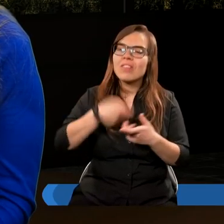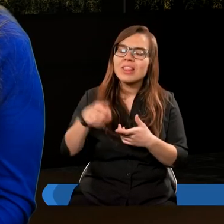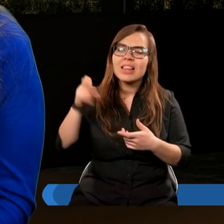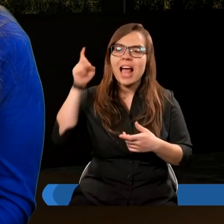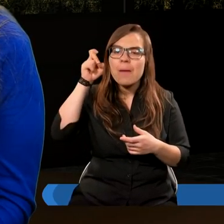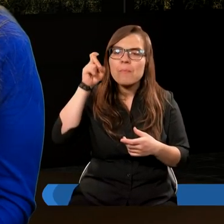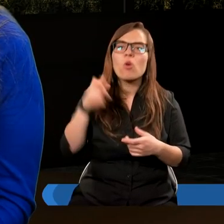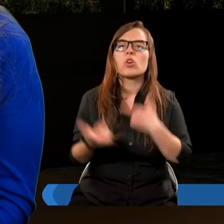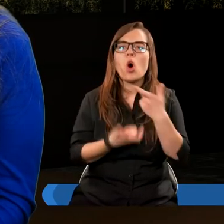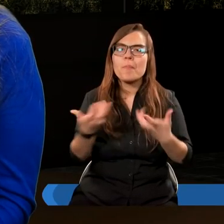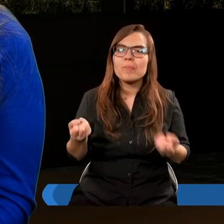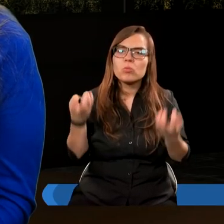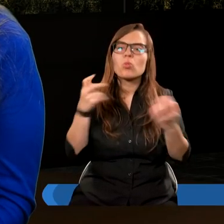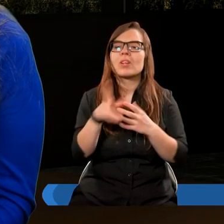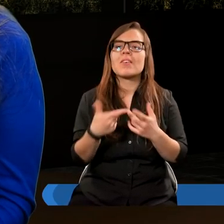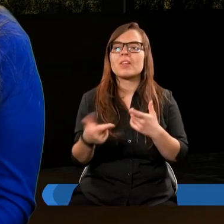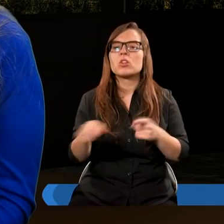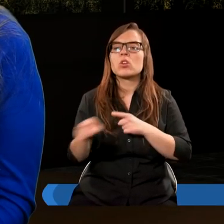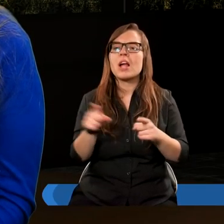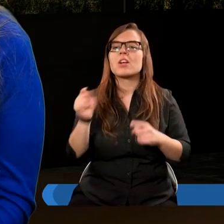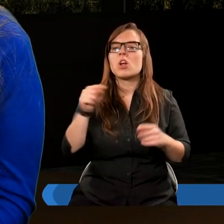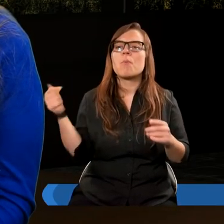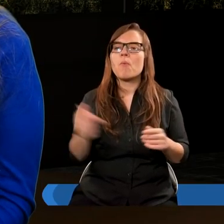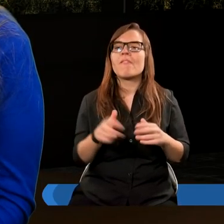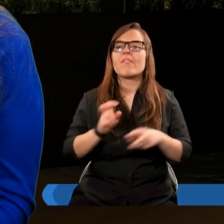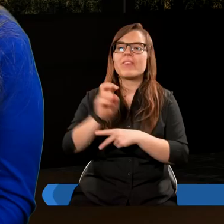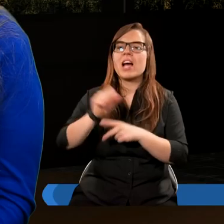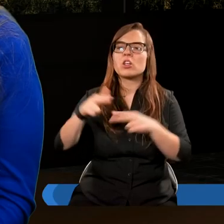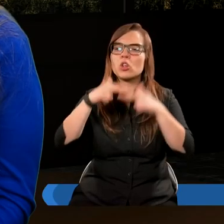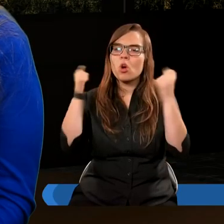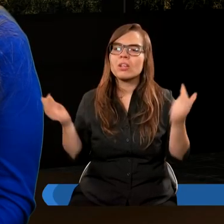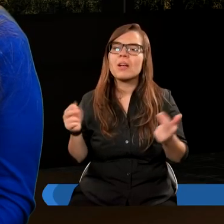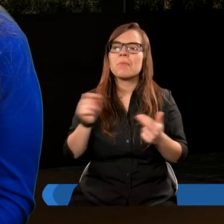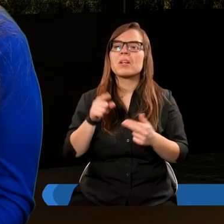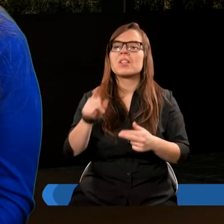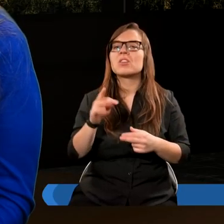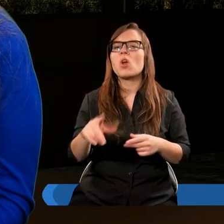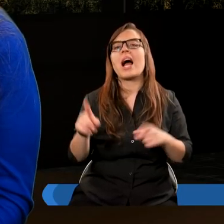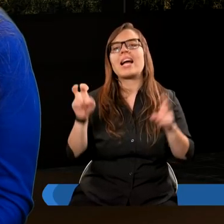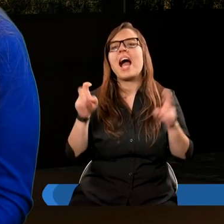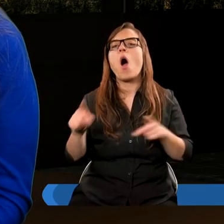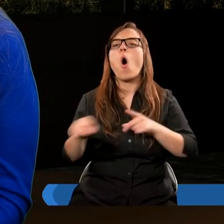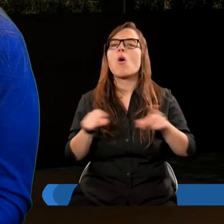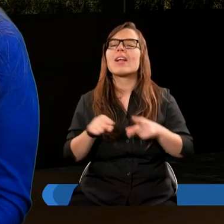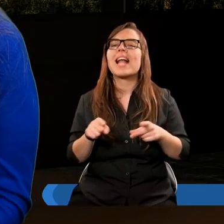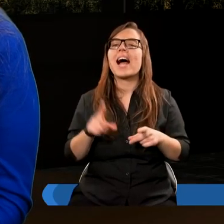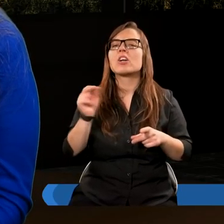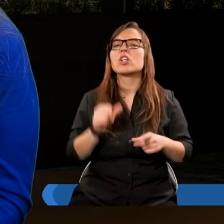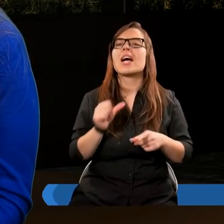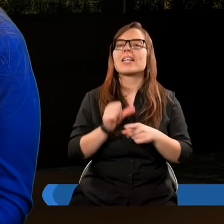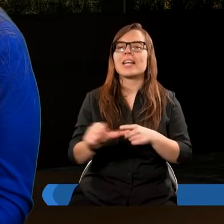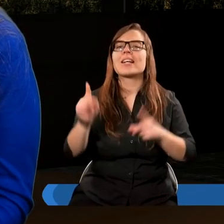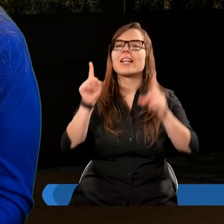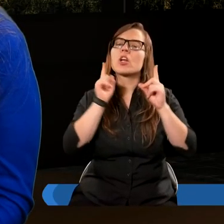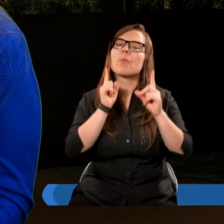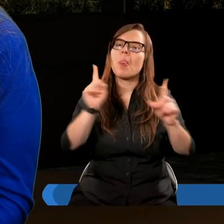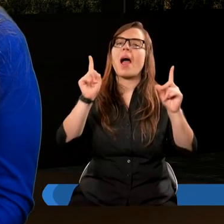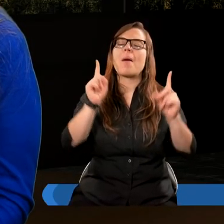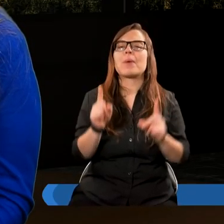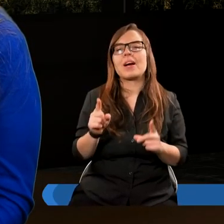demony, czynimy cuda. To znaczy, że powinniśmy wejść do nieba. To są takie oznaki tego, że jesteśmy naprawdę